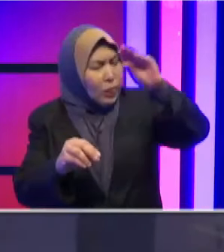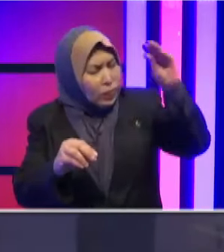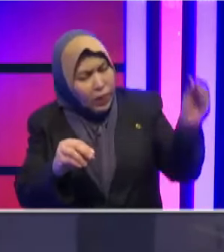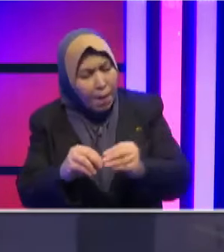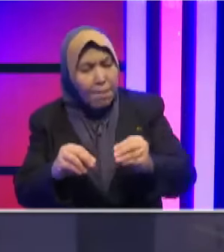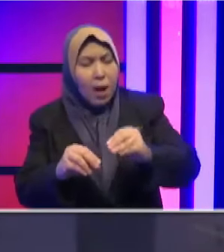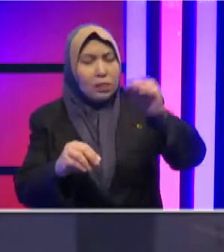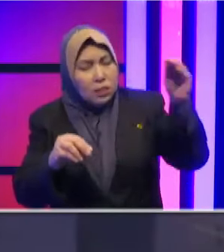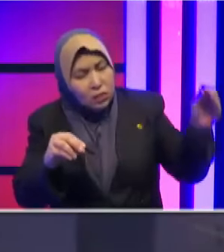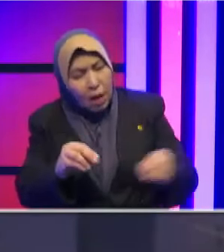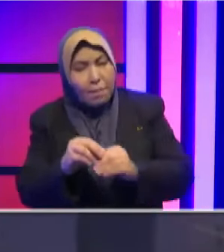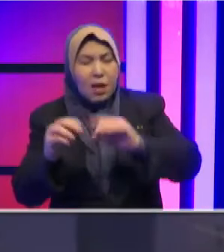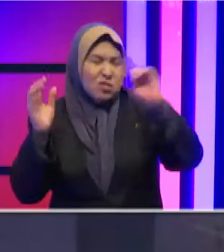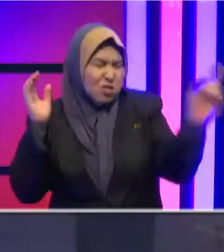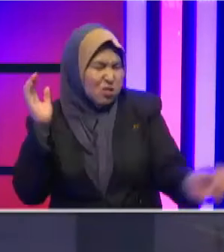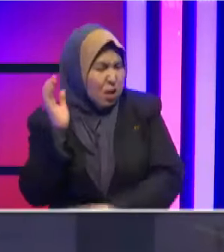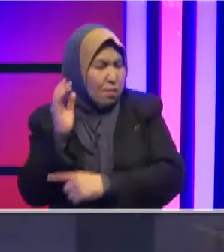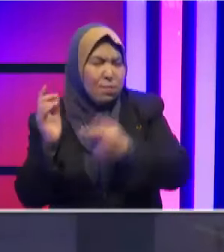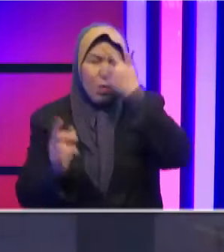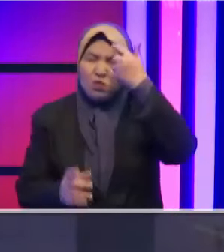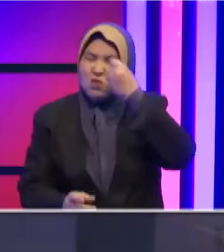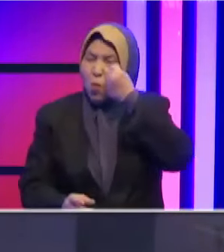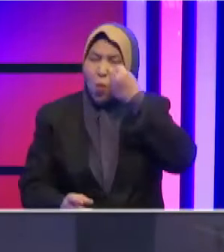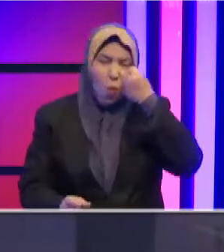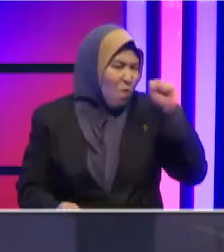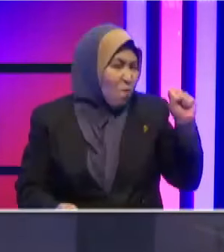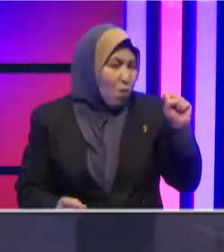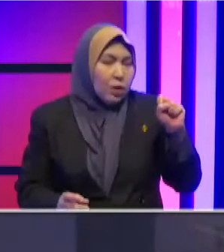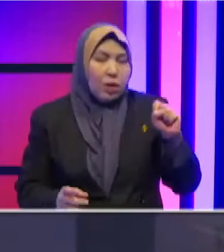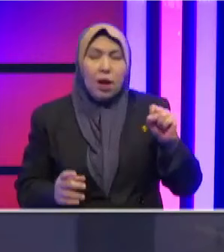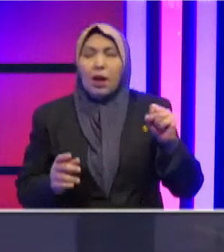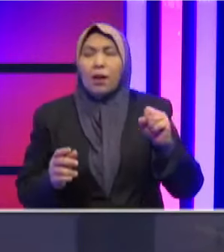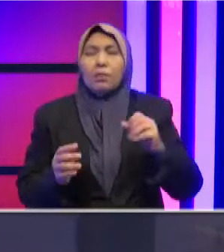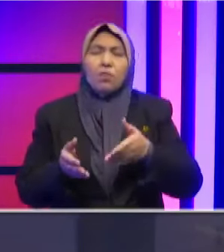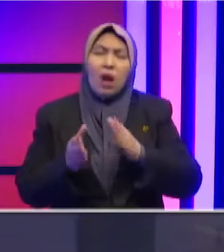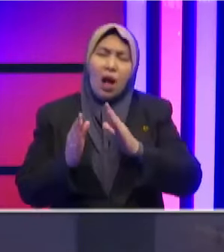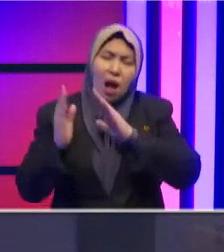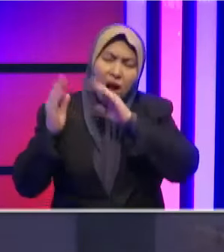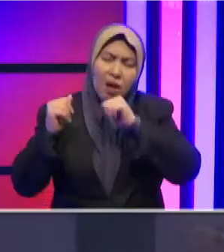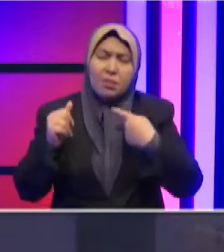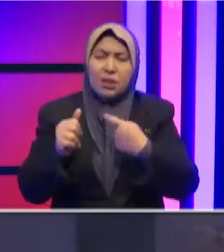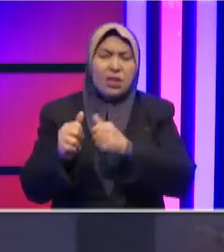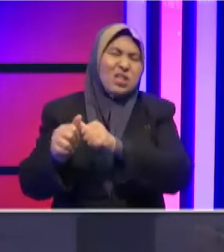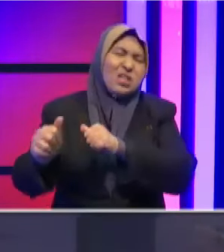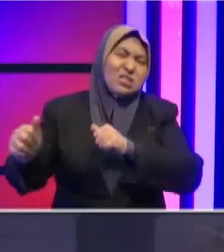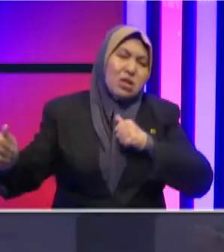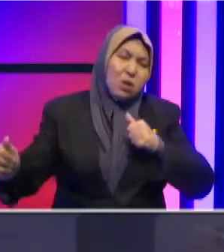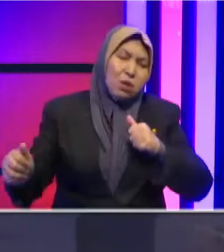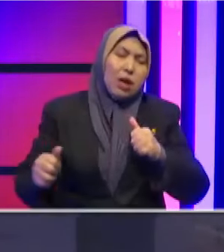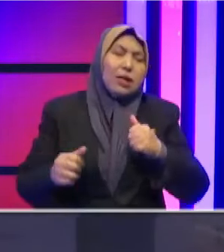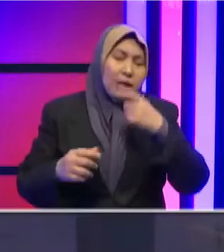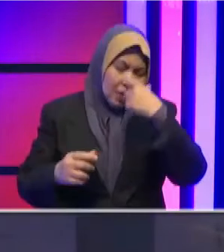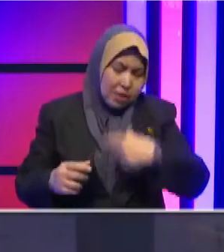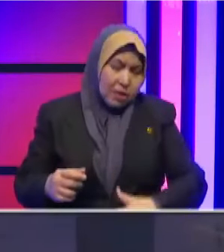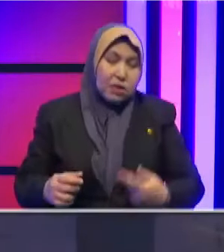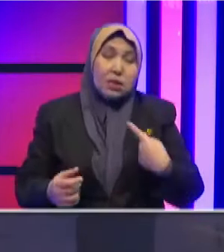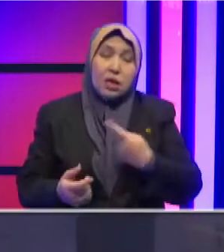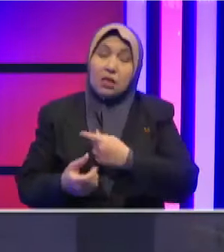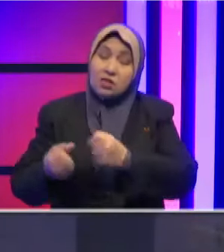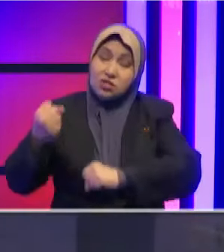mereka atas kepopuleran yang mereka lakukan naudzubillah mudah-mudahan kita dijauhkan gini kita daripada